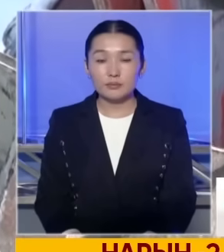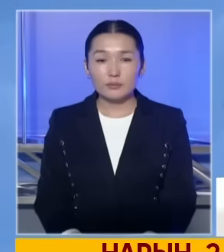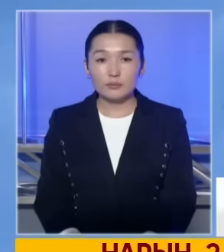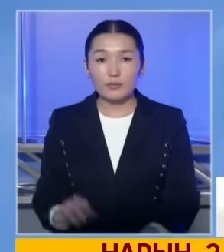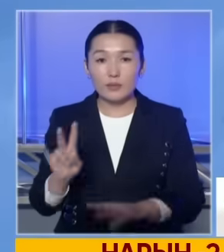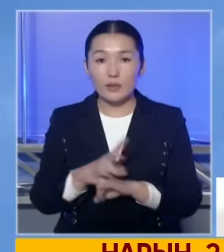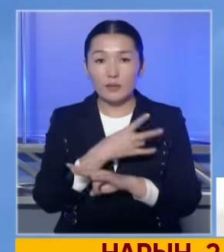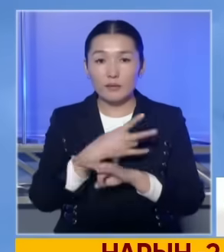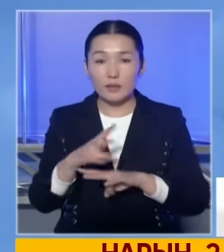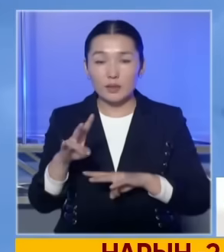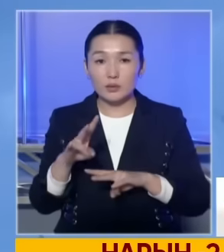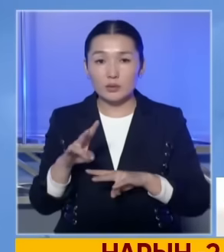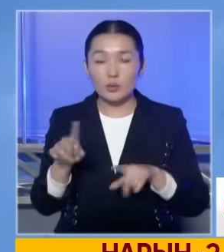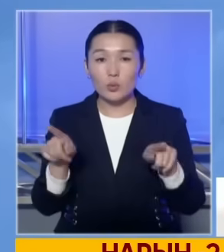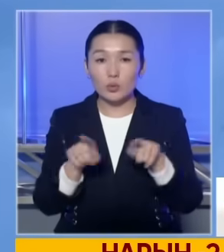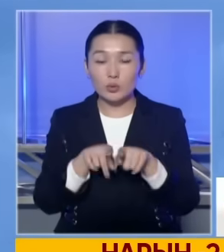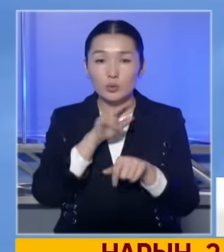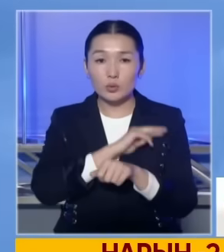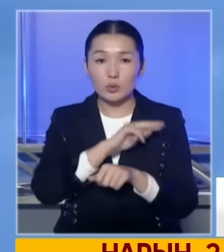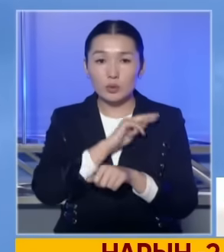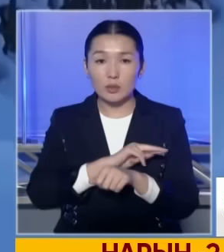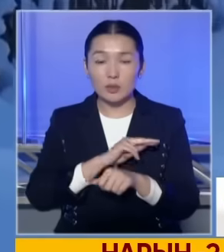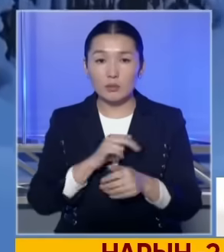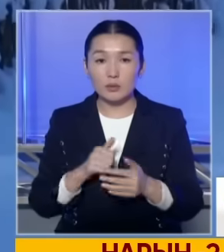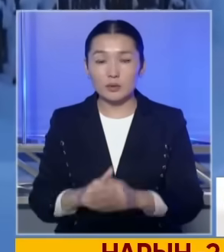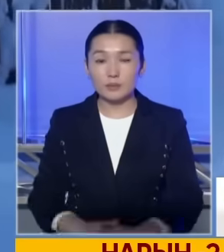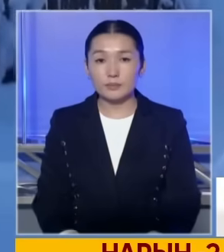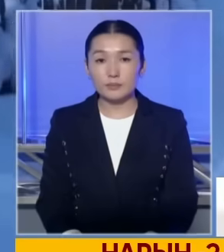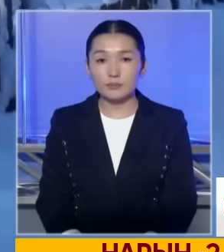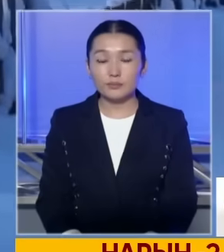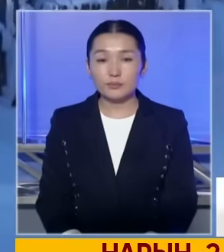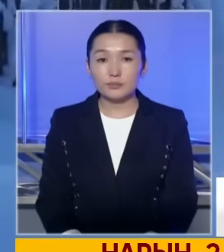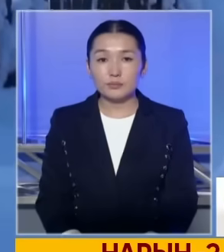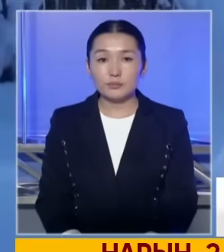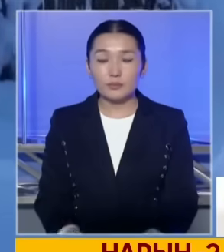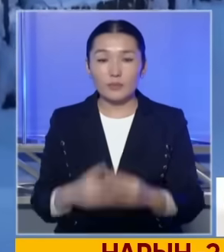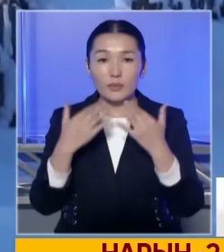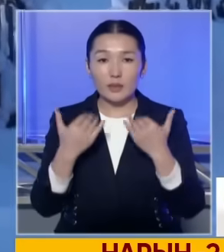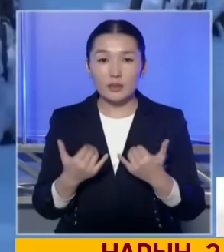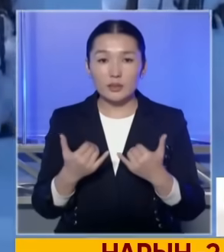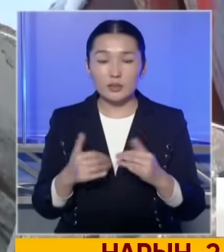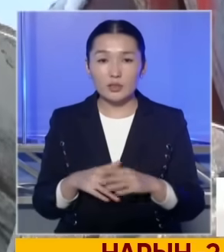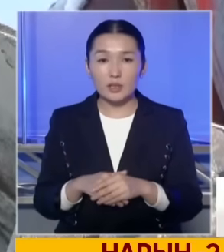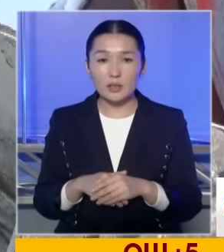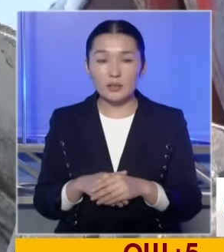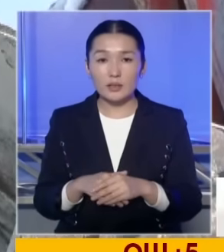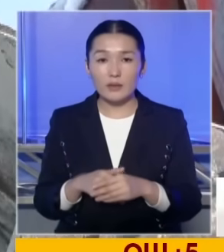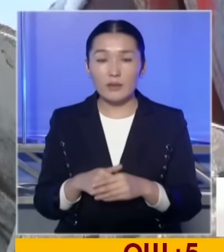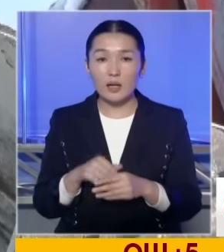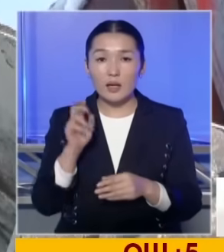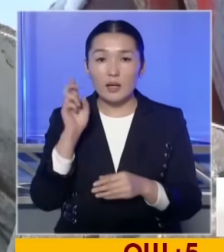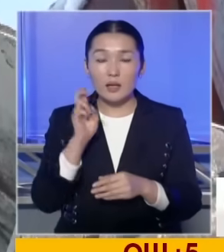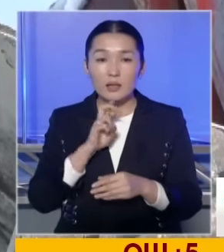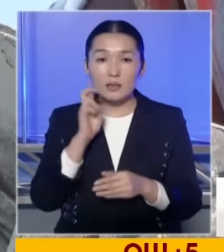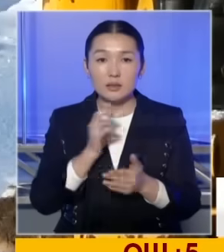бир убакка чейин сентер-пентер 1-чи май келгенден бери тазалап келдик. Азыр эми заправка жасап алып,